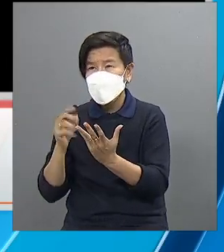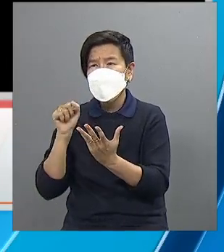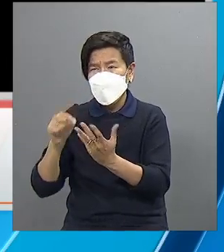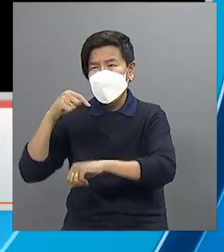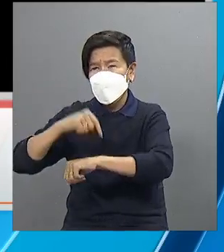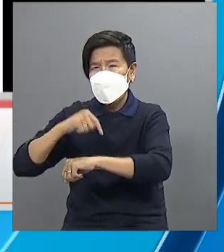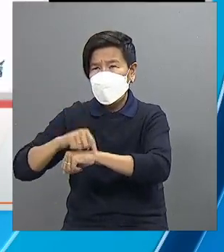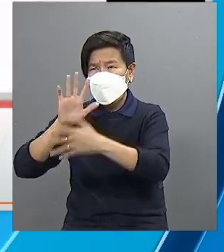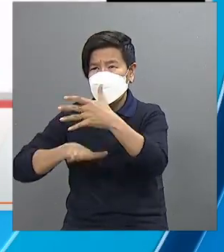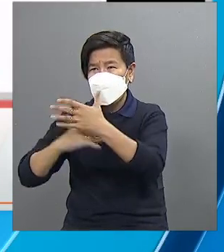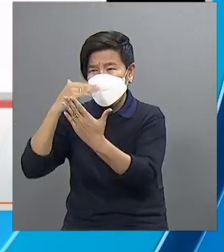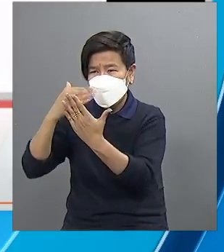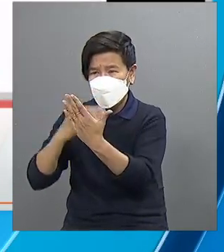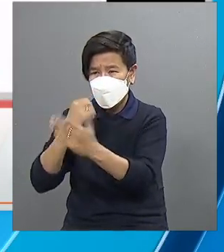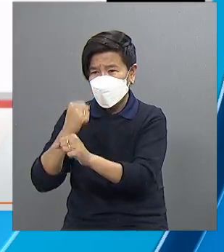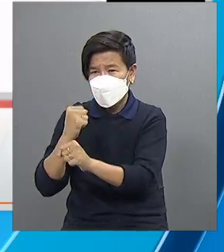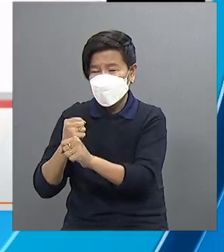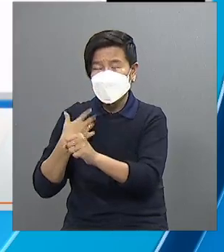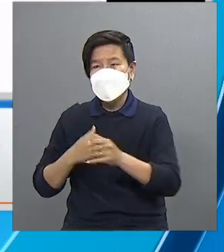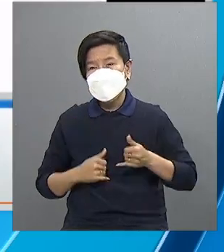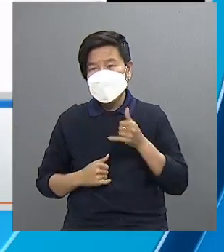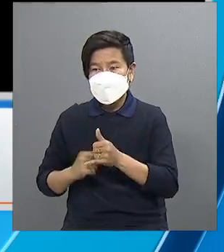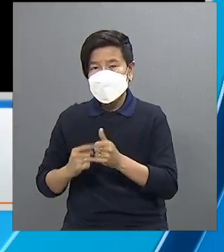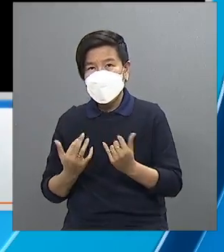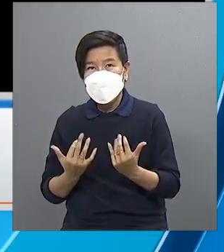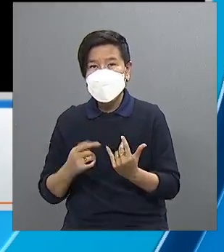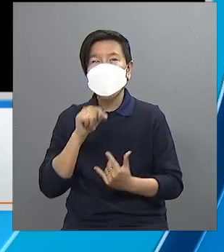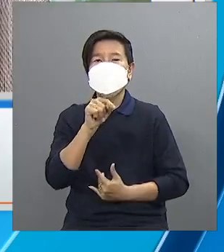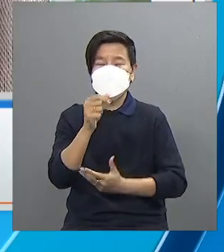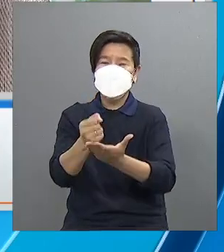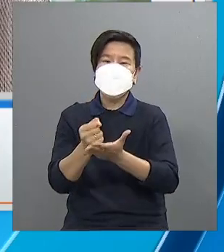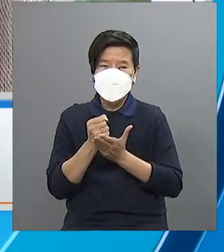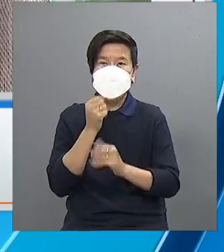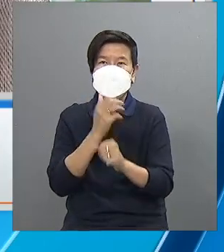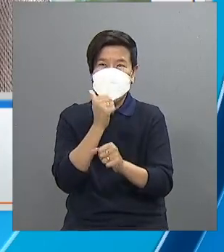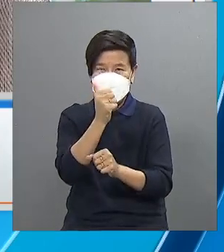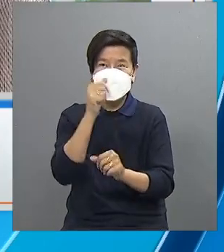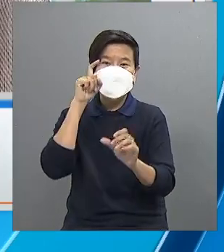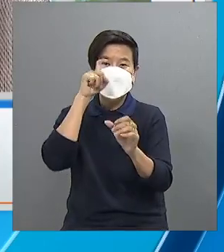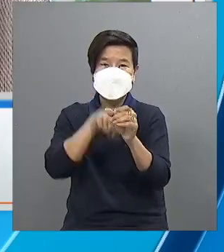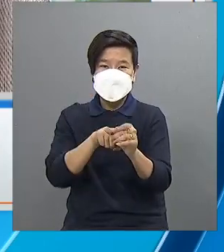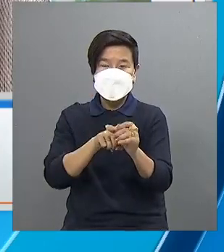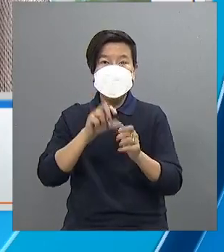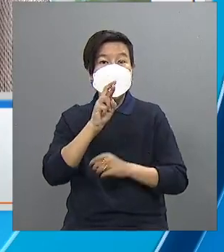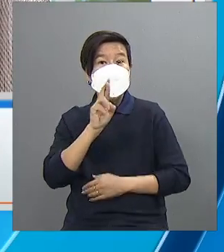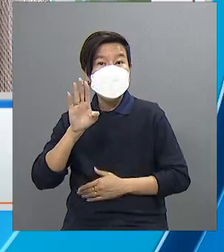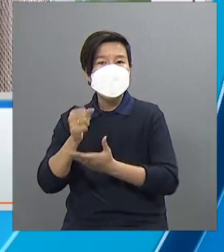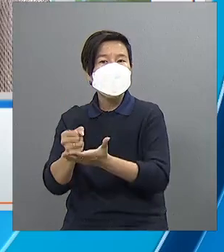ก็ถือวเป็ระบบที่คอนข้างสะดวกเลยทีเดีวนะ